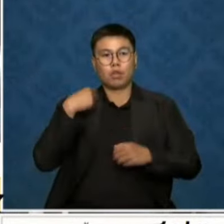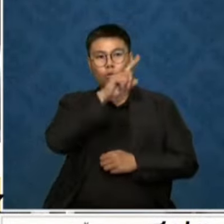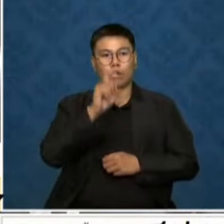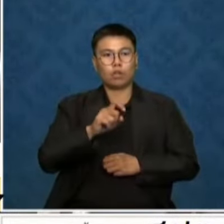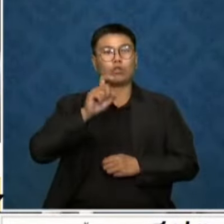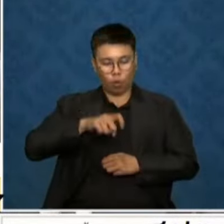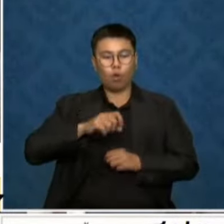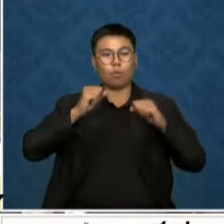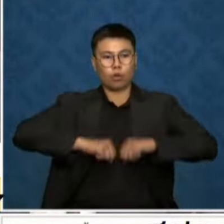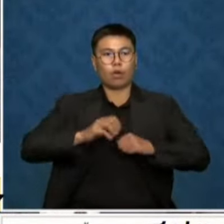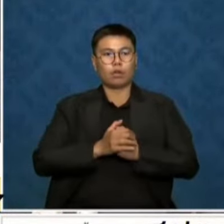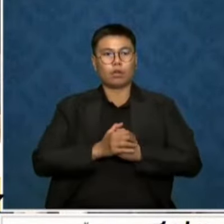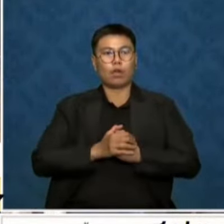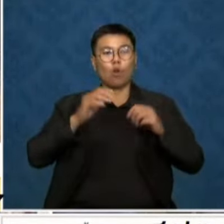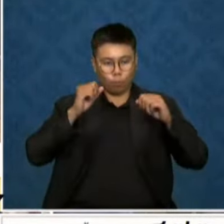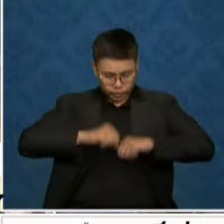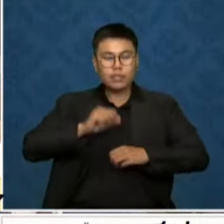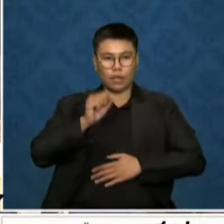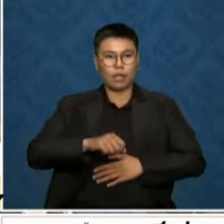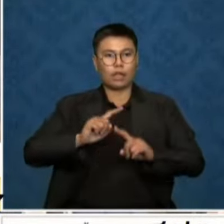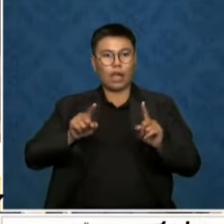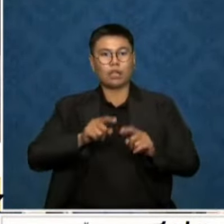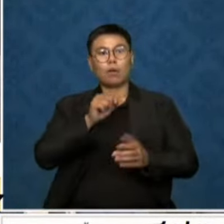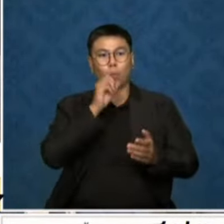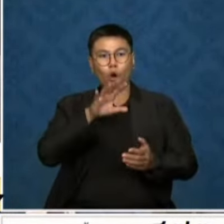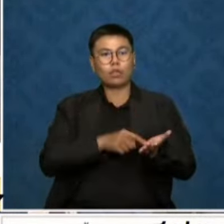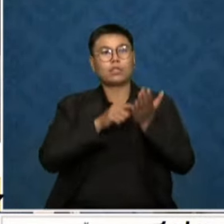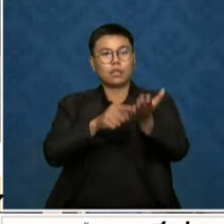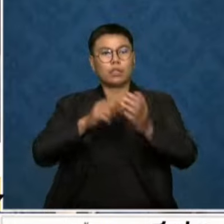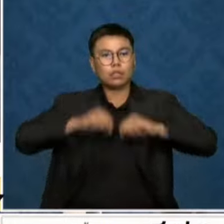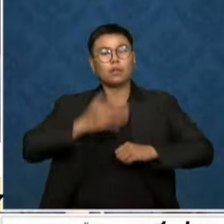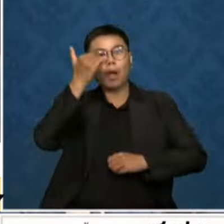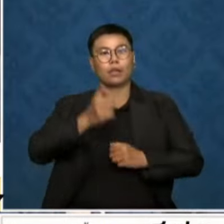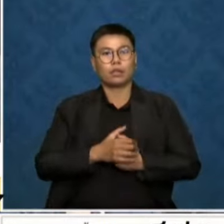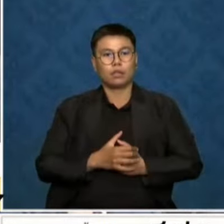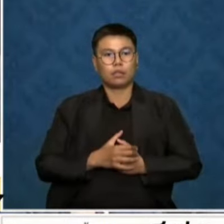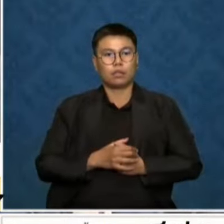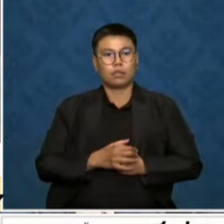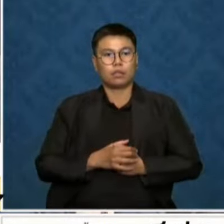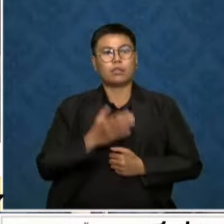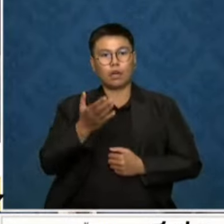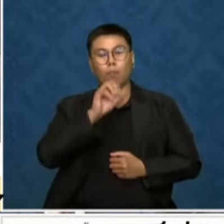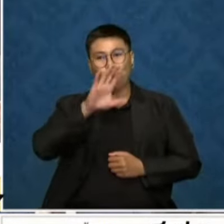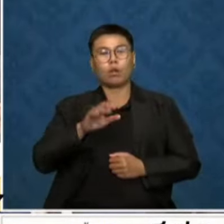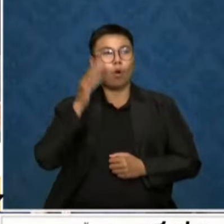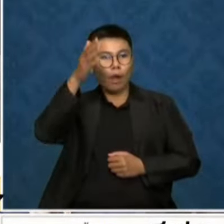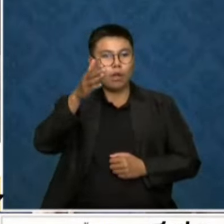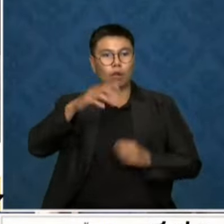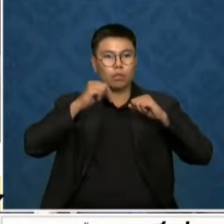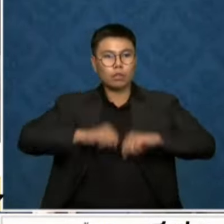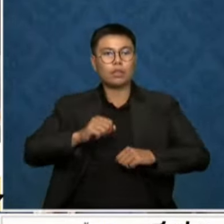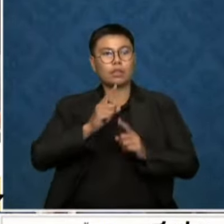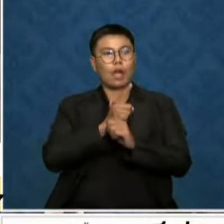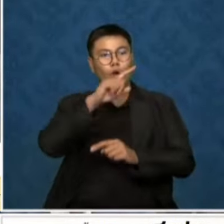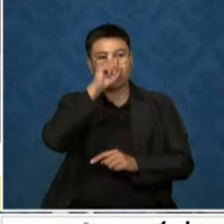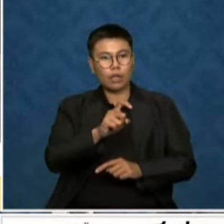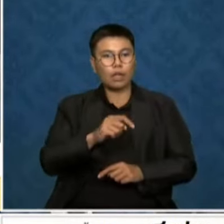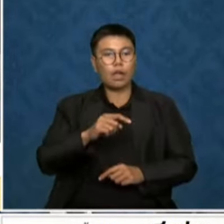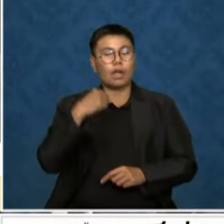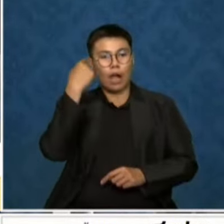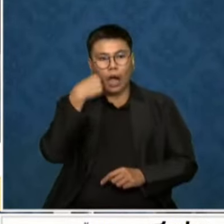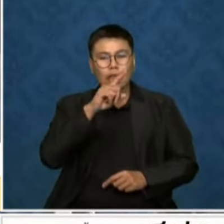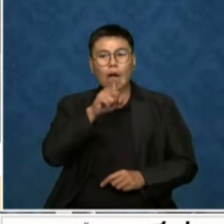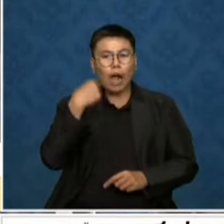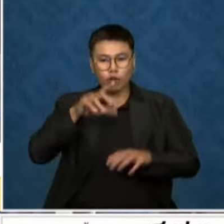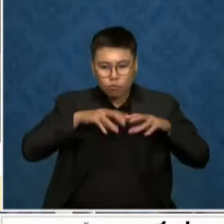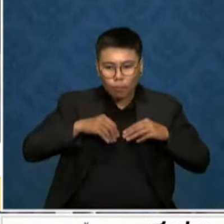องให้สภาลงมติ ก็ลงมติไงครับ แต่ท่านให้เสนอยติเสนอทําไมท่านก็บอกว่าต่อไปเป็นการลงมติตามข้อสังเกตท่านก็ถามดิครับว่าใครเห็นชอ